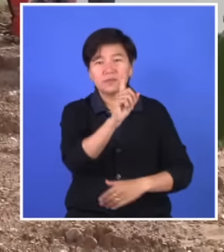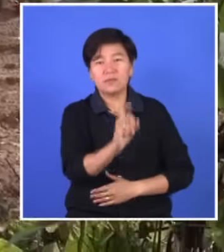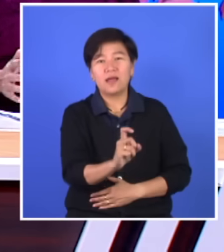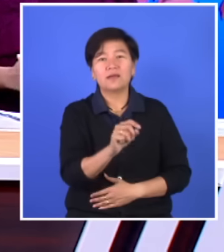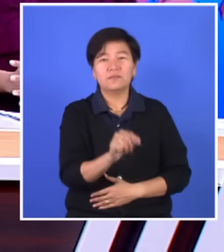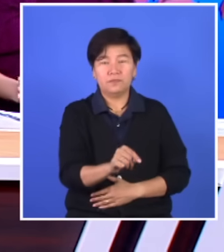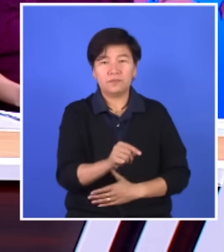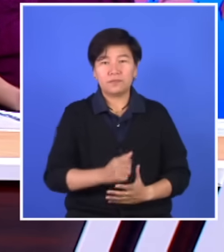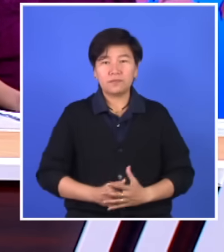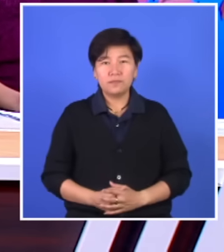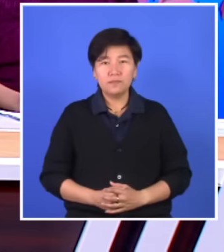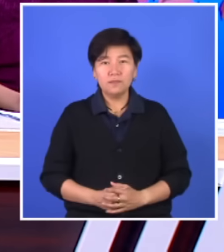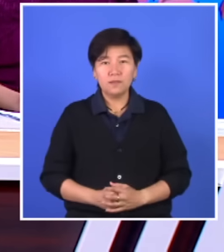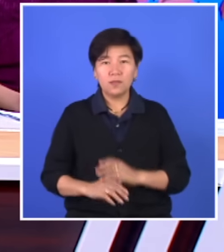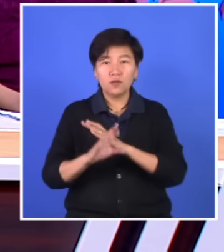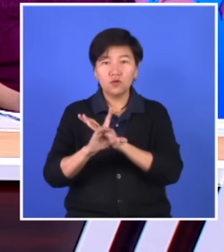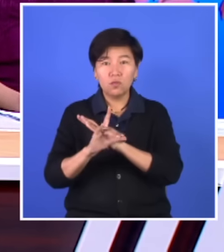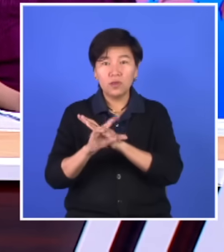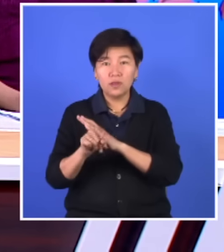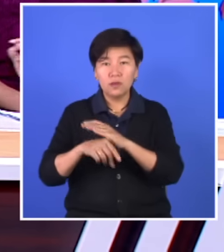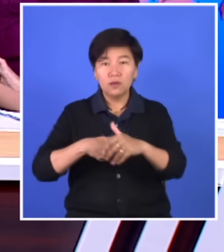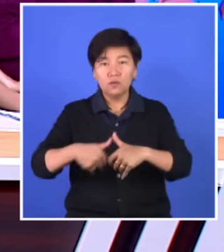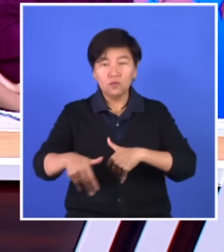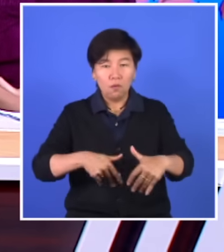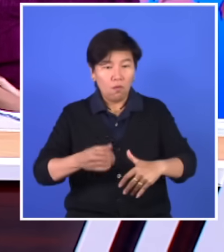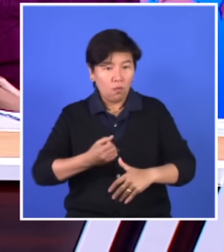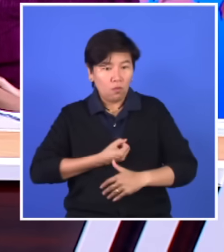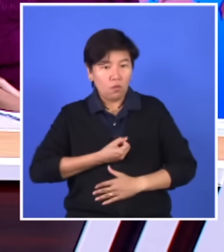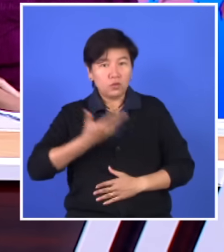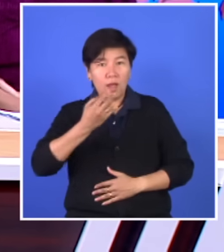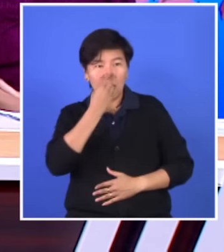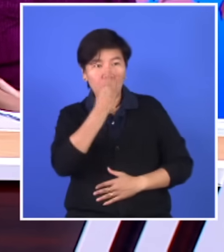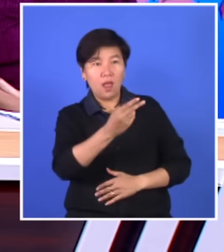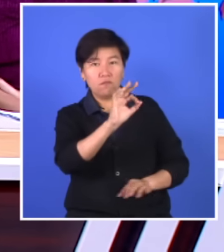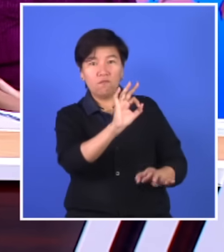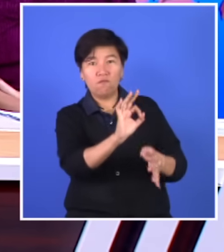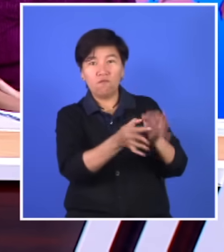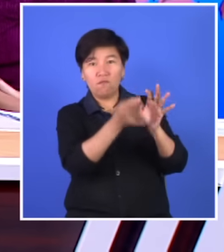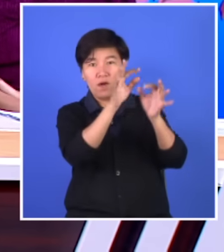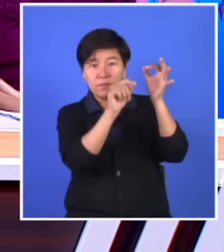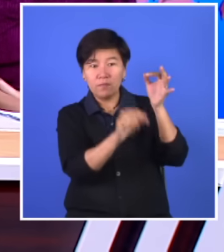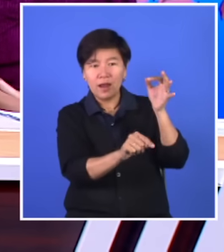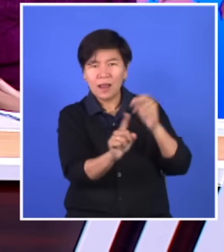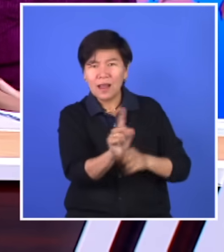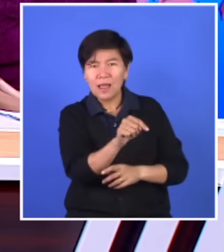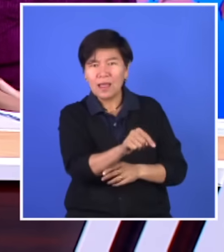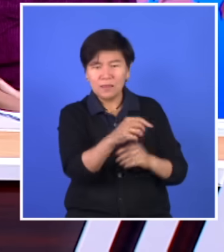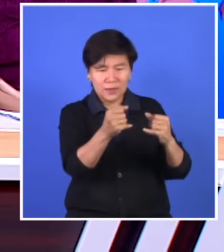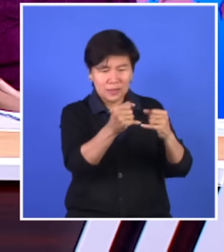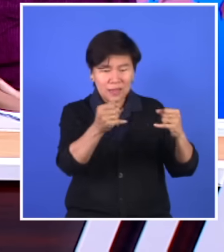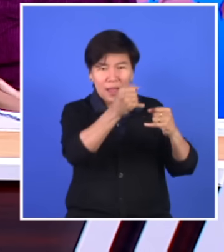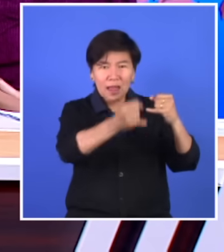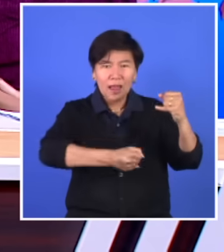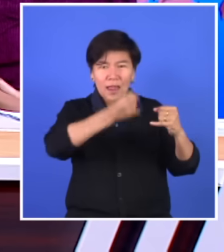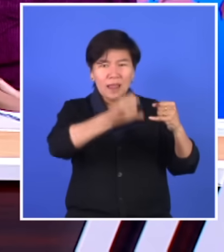ไปที่ชลบุรีกันหน่อยนะครับชาวบ้านนี่แตกตื่นหลังจากที่เห็นเนี่ยไฟไหม้นะฮะเป็นไฟไหม้กองสายเคเบิลเก่านะครับ